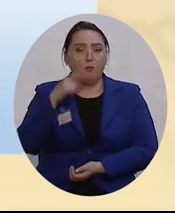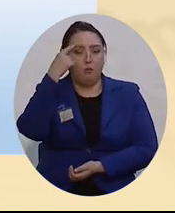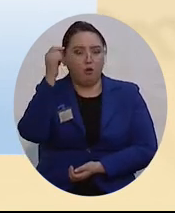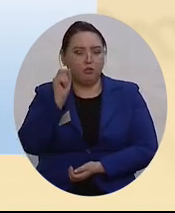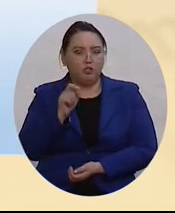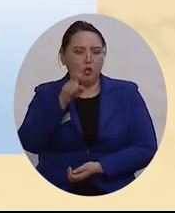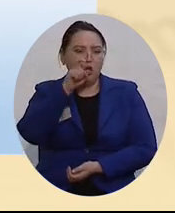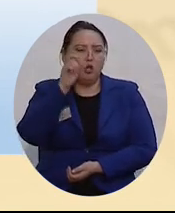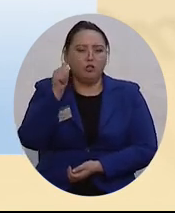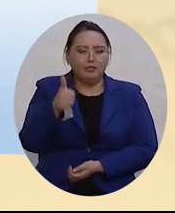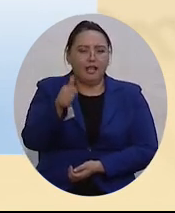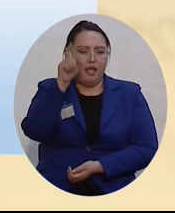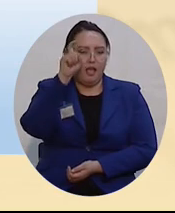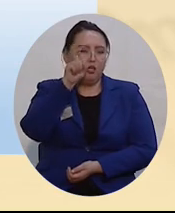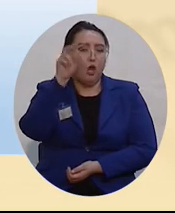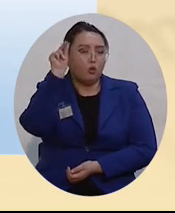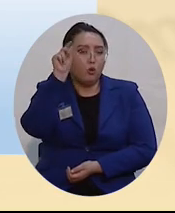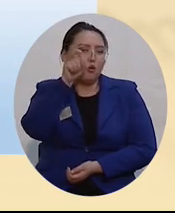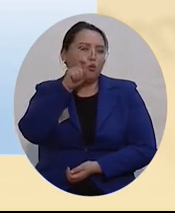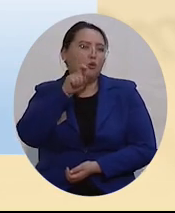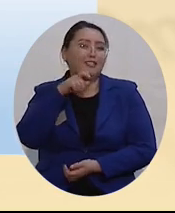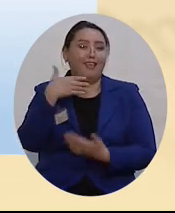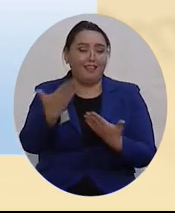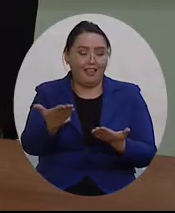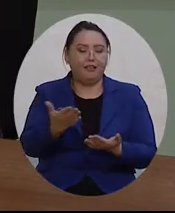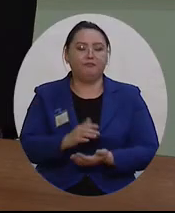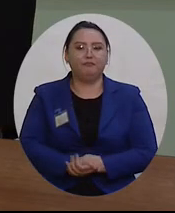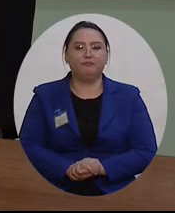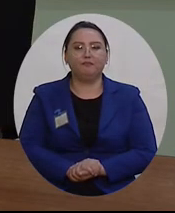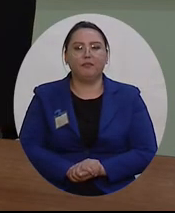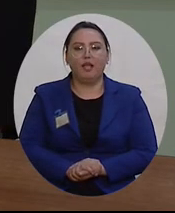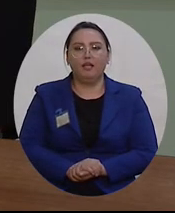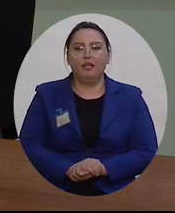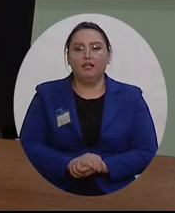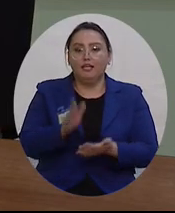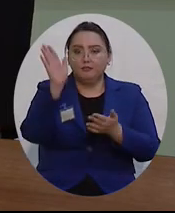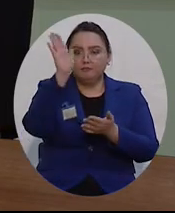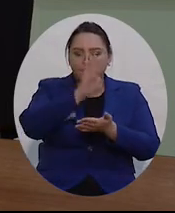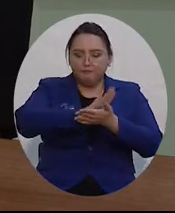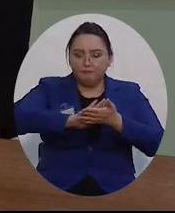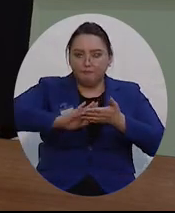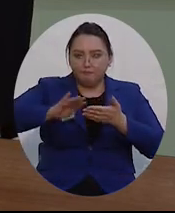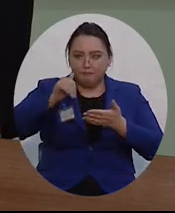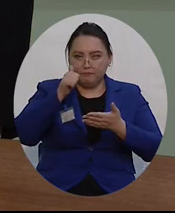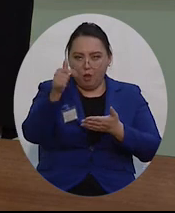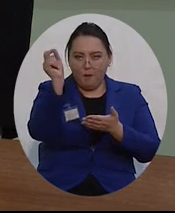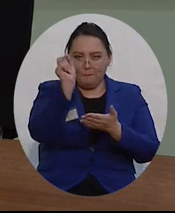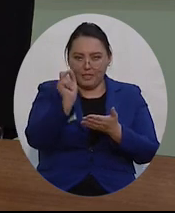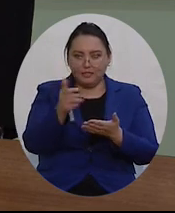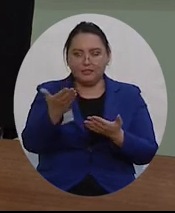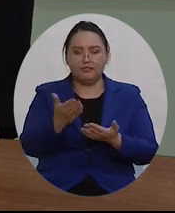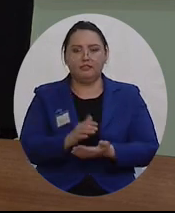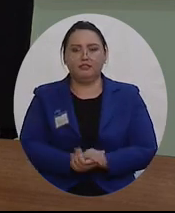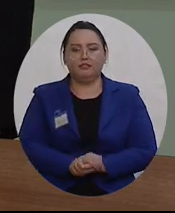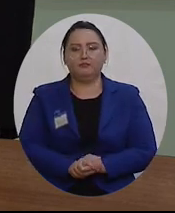тэмүүлэл дүүрэн байгаа гэдэгт итгэж байна. За дараагийн нэг чухал зүйл бол цэвэр сайхан бичих. За 6 7 дугаар ангид суур их бүх